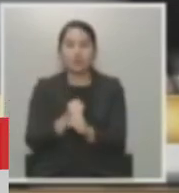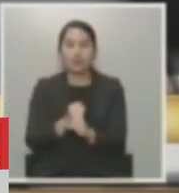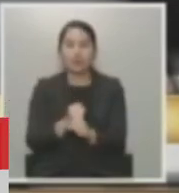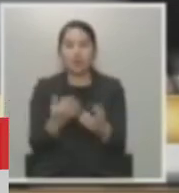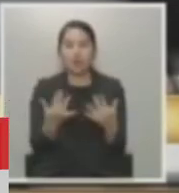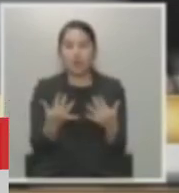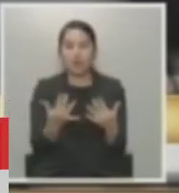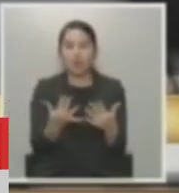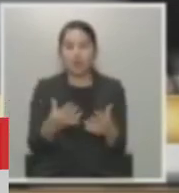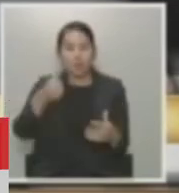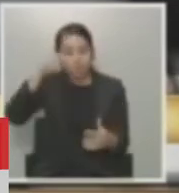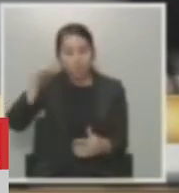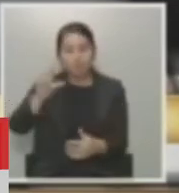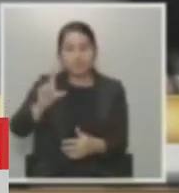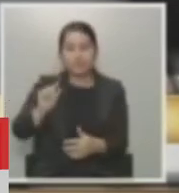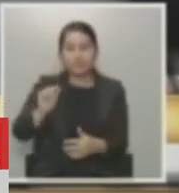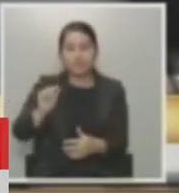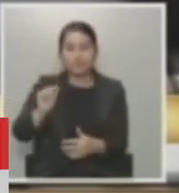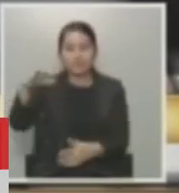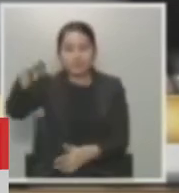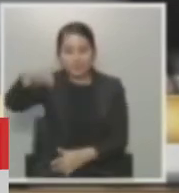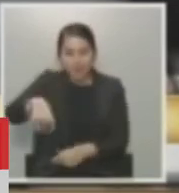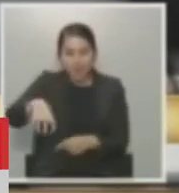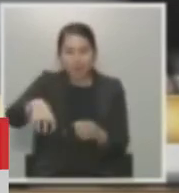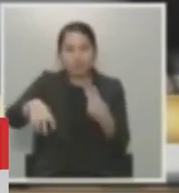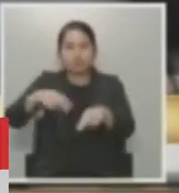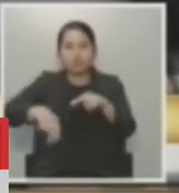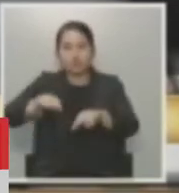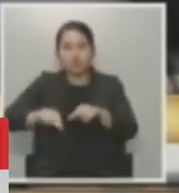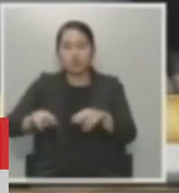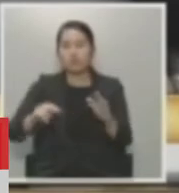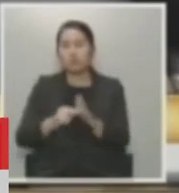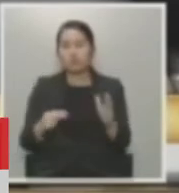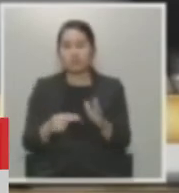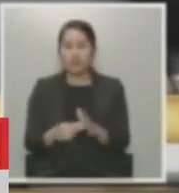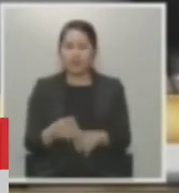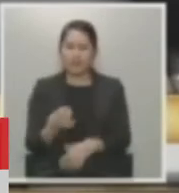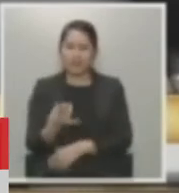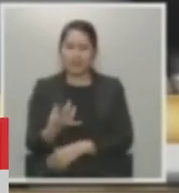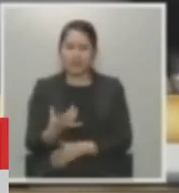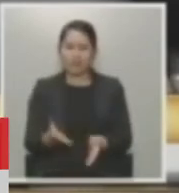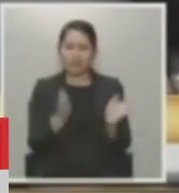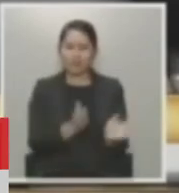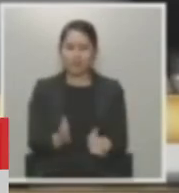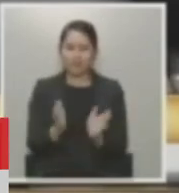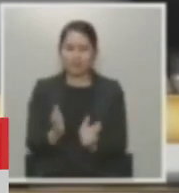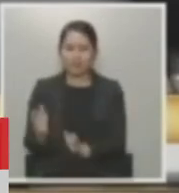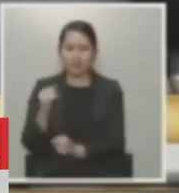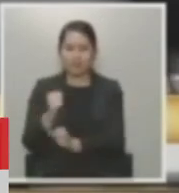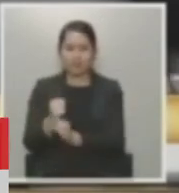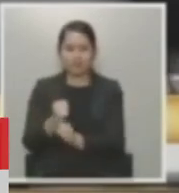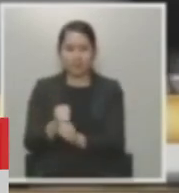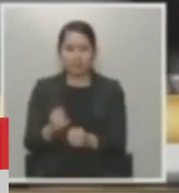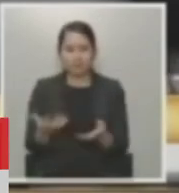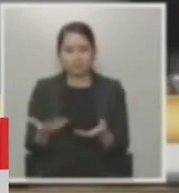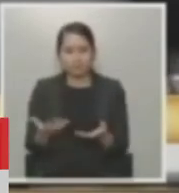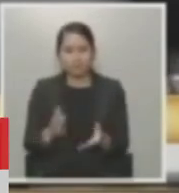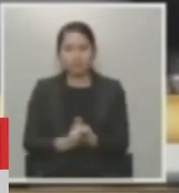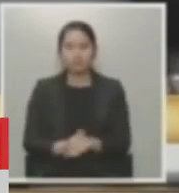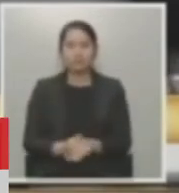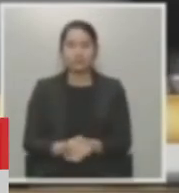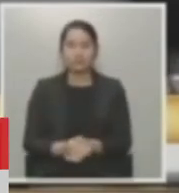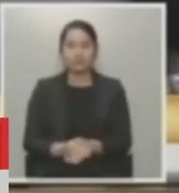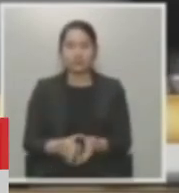วันนะคะถึงจะไปตั้งเครื่องกันที่สนามบินเกิดอะไรขึ้นกับกระบวนการทำงานเกิดอะไรขึ้นกับค